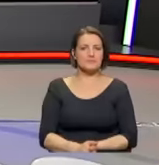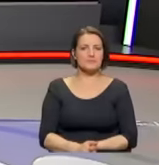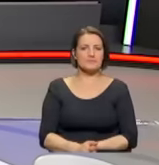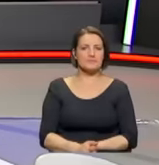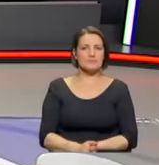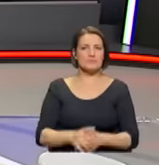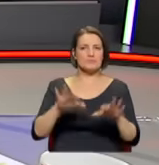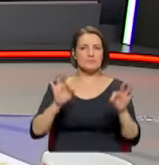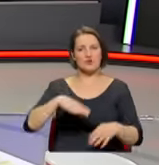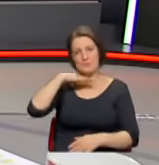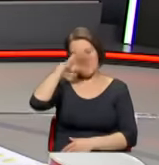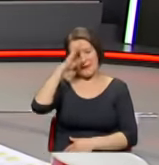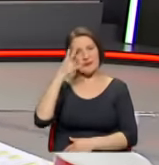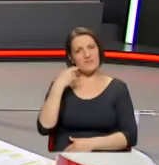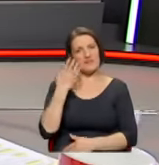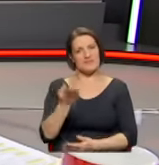Evet, bugün bayram efendim.